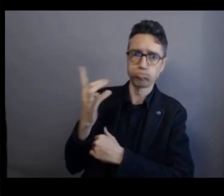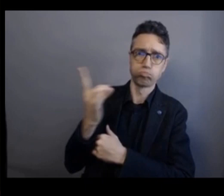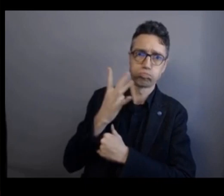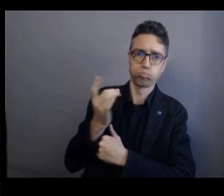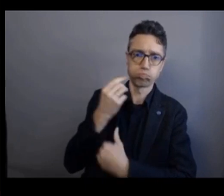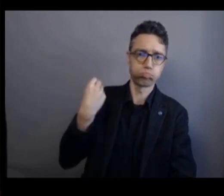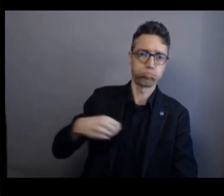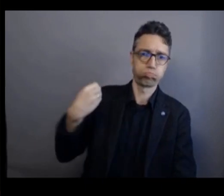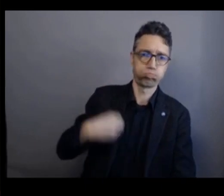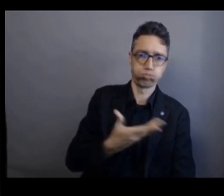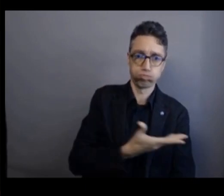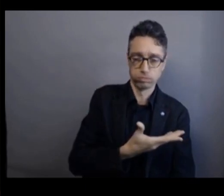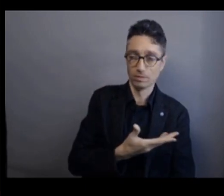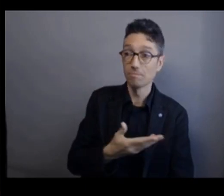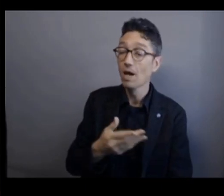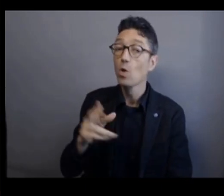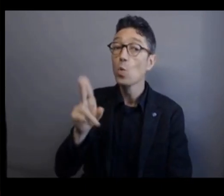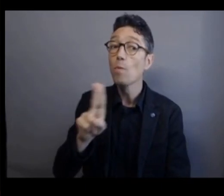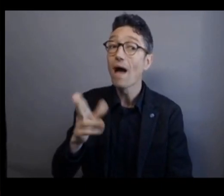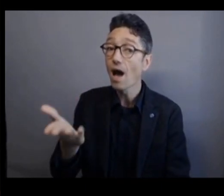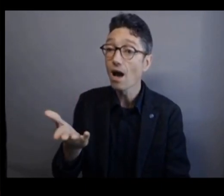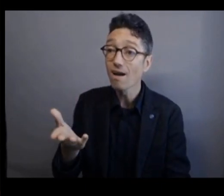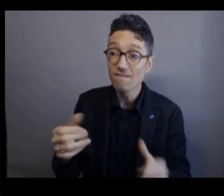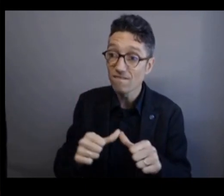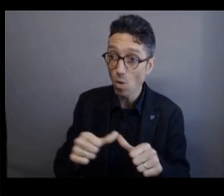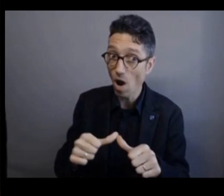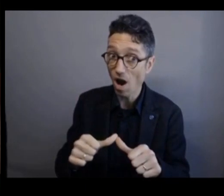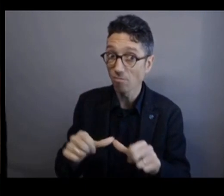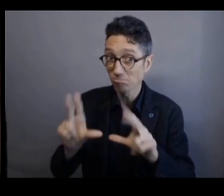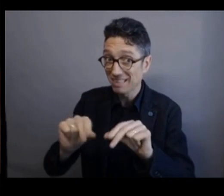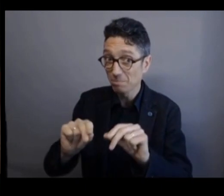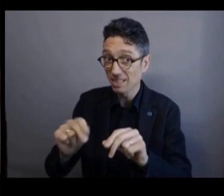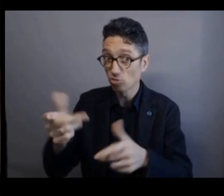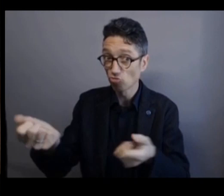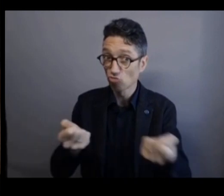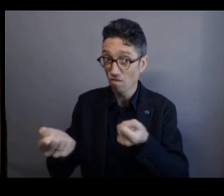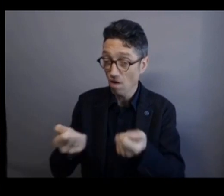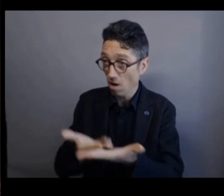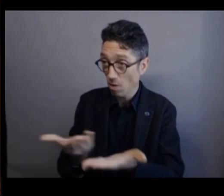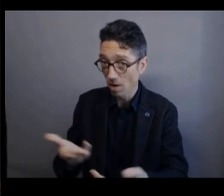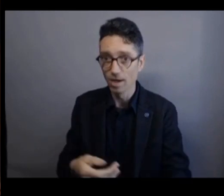simplement leur chauffeur? Alors, il y a plein de sous-questions dans la question que vous me posez.